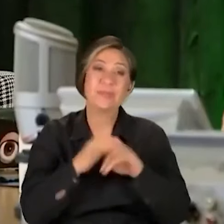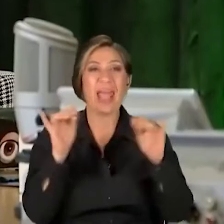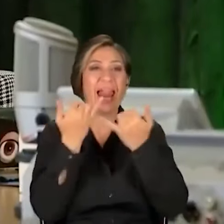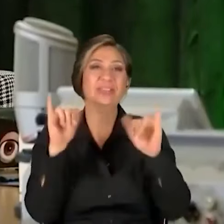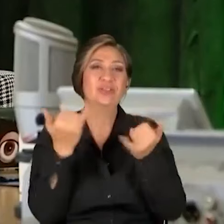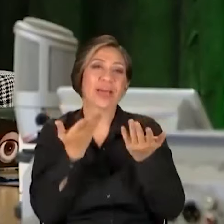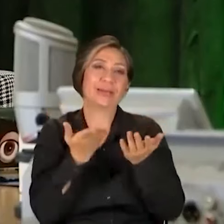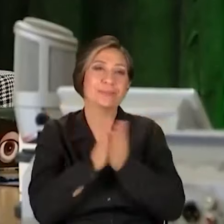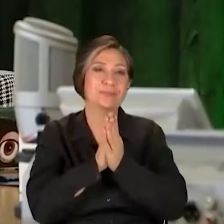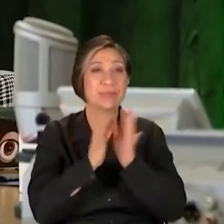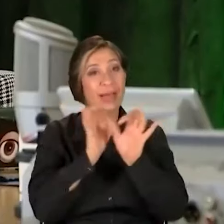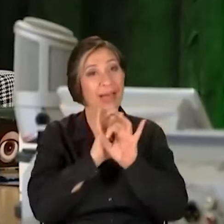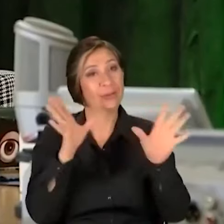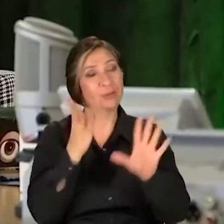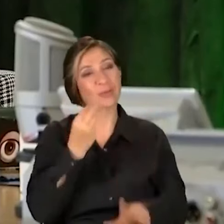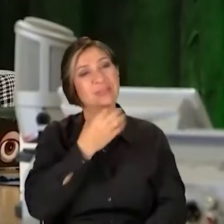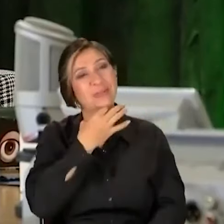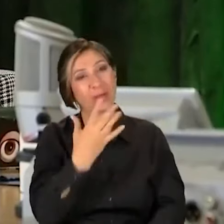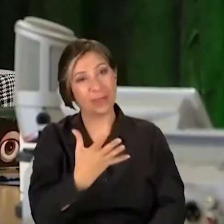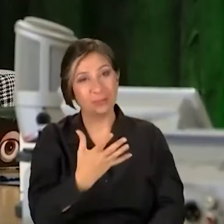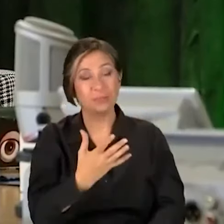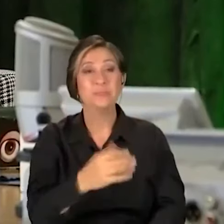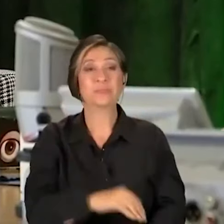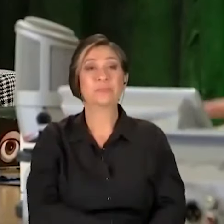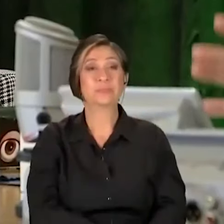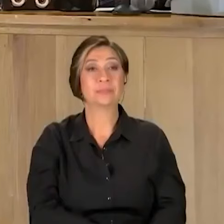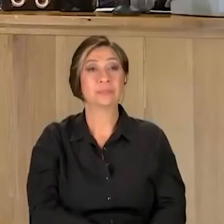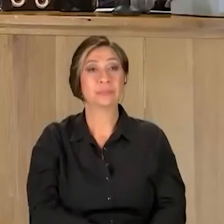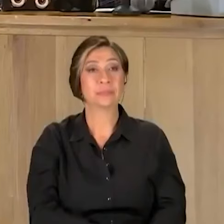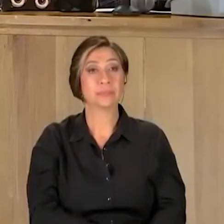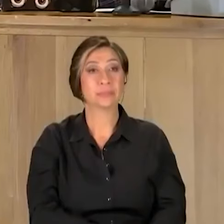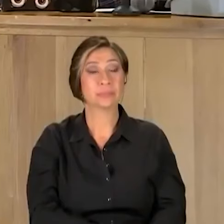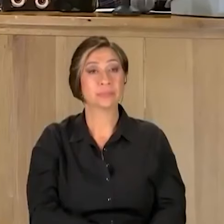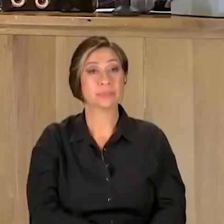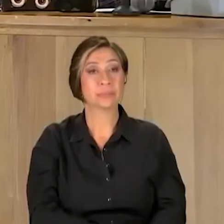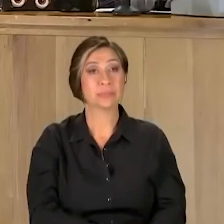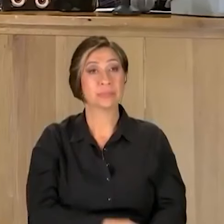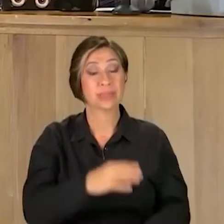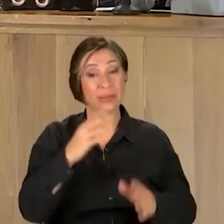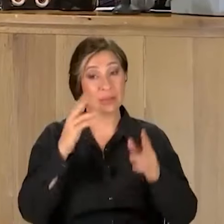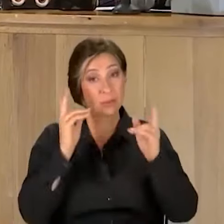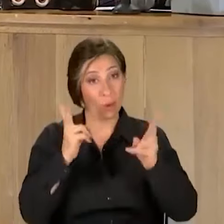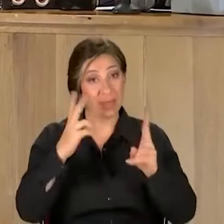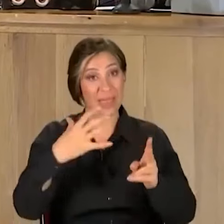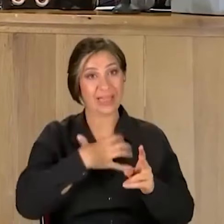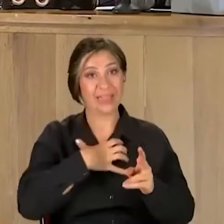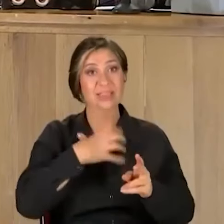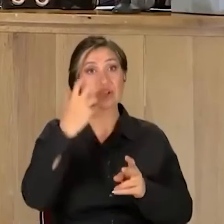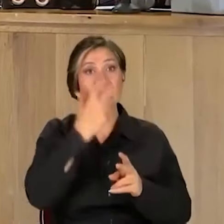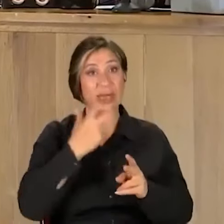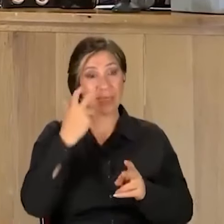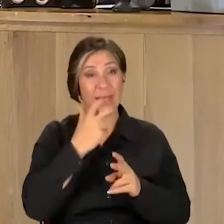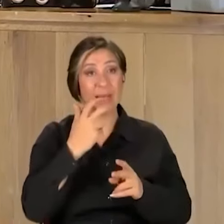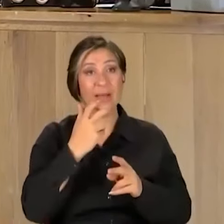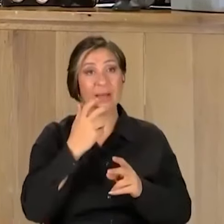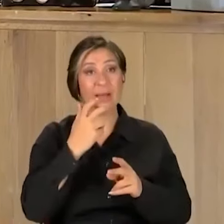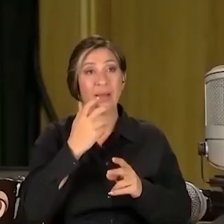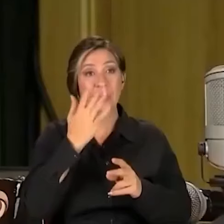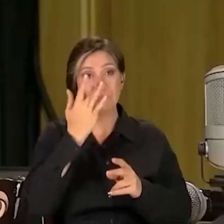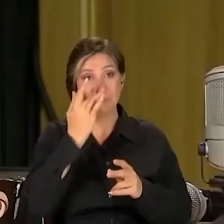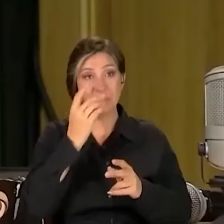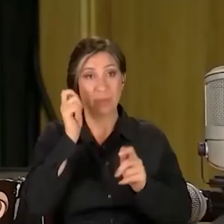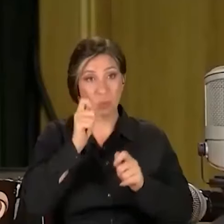eğlencesi. Harikulades. Çok teşekkür ederim. Ben teşekkür ederim abi. Genelde kendi parçalarını playback olarak